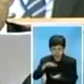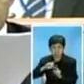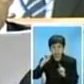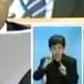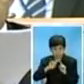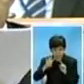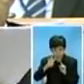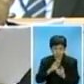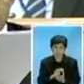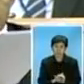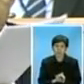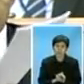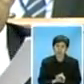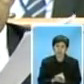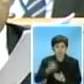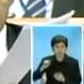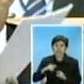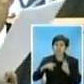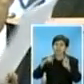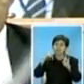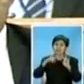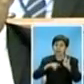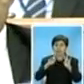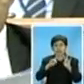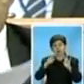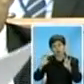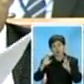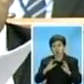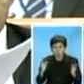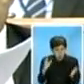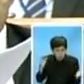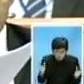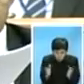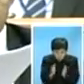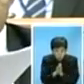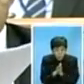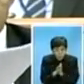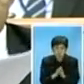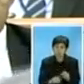ครั้งที่4สั่ง 7,100 ถุงรวมแล้วเป็น